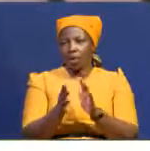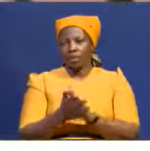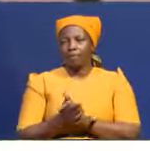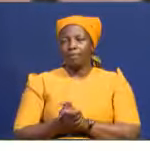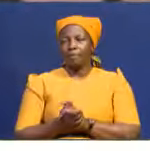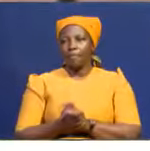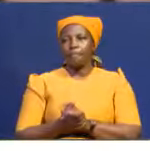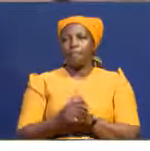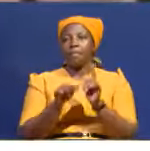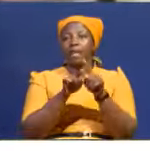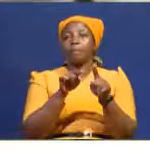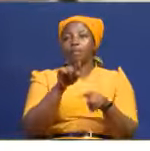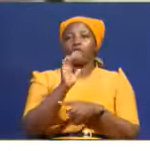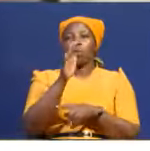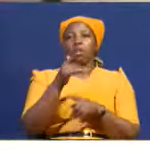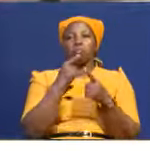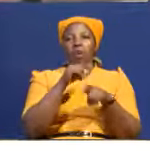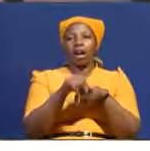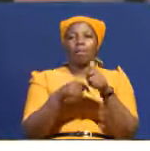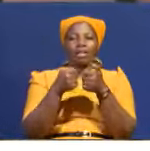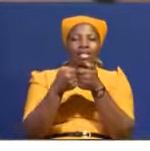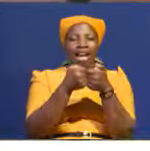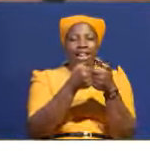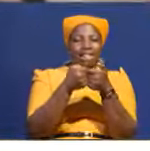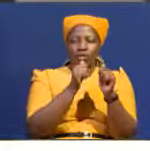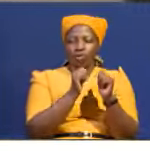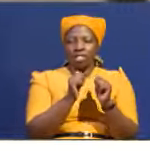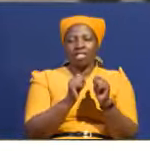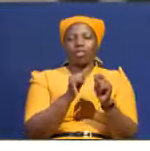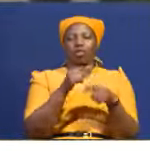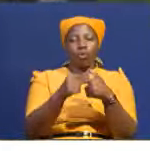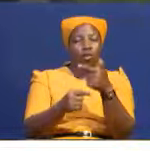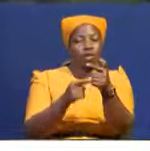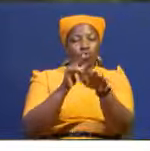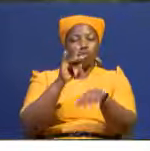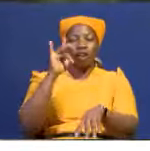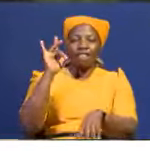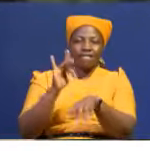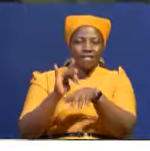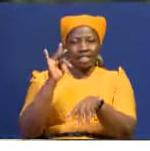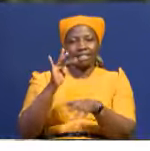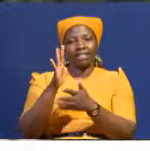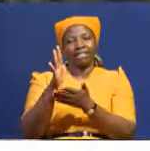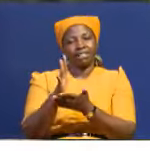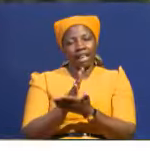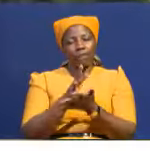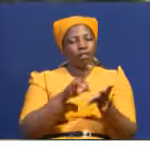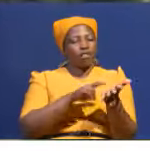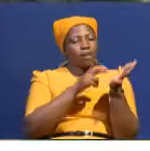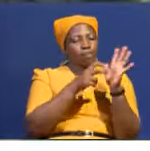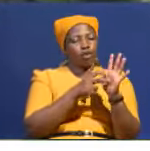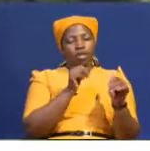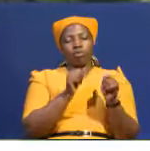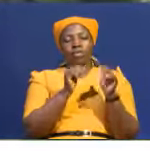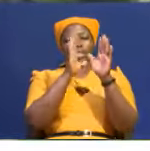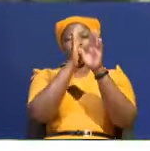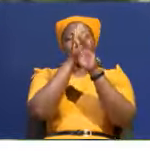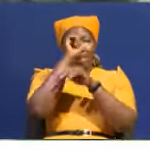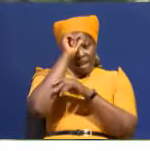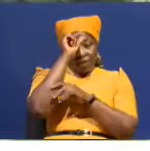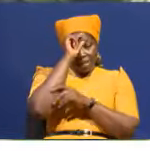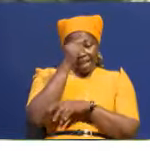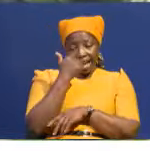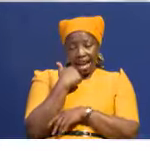tunatarajia kwamba atazungumzia changamoto ambazo bado zinakumba baadhi ya miradi ambayo serikali ilikuwa imeweka